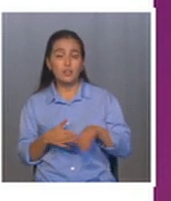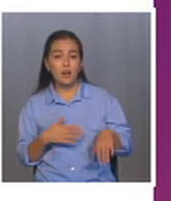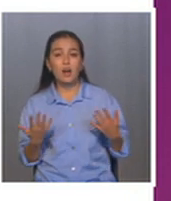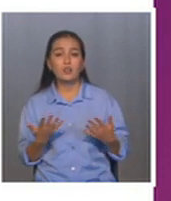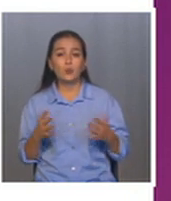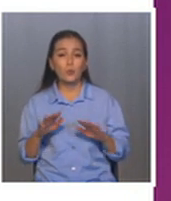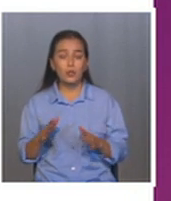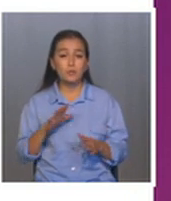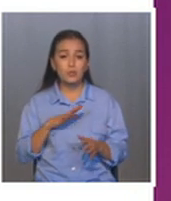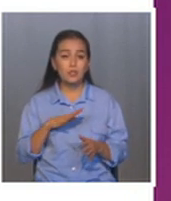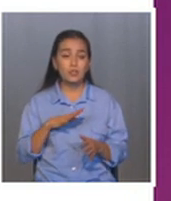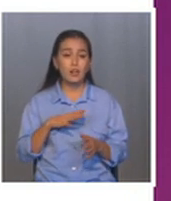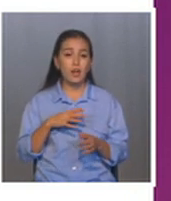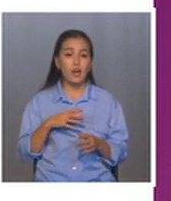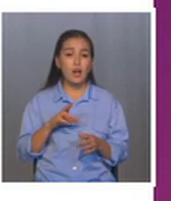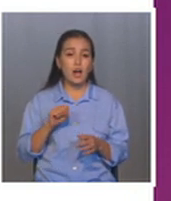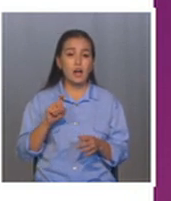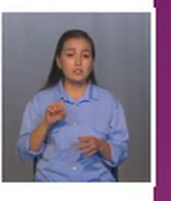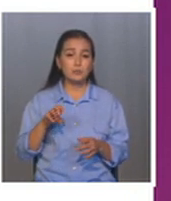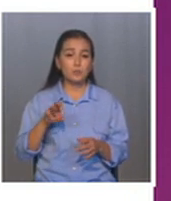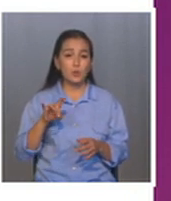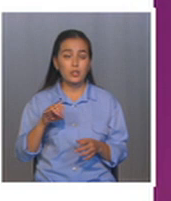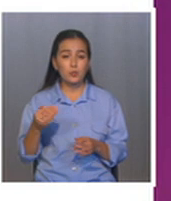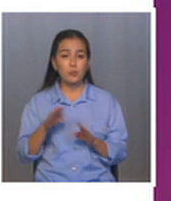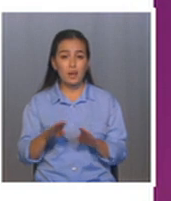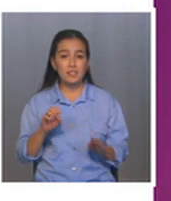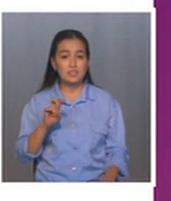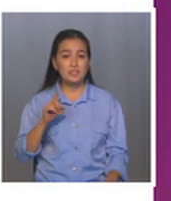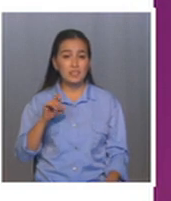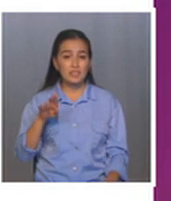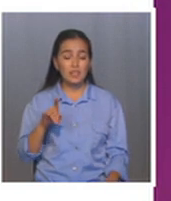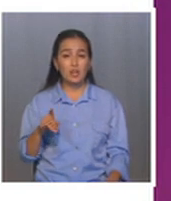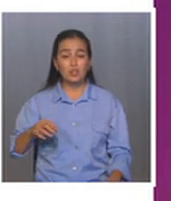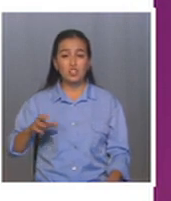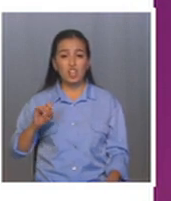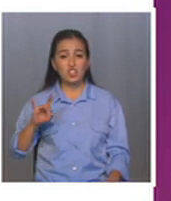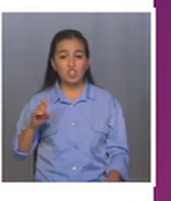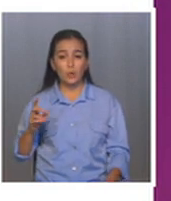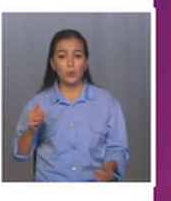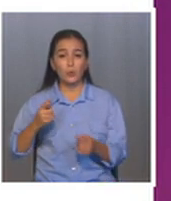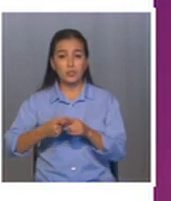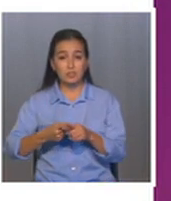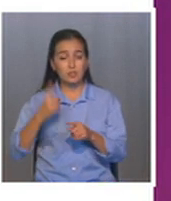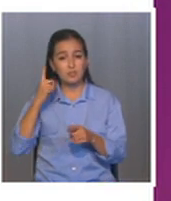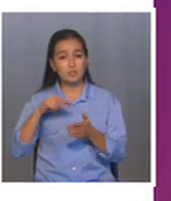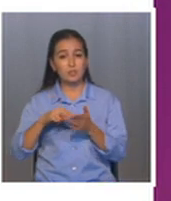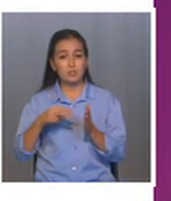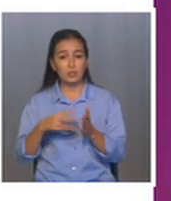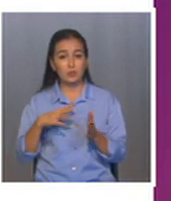сұрағына жауап, Қасым Төренің балалары Есенгелді мен Саржанға қосылуды мақсат тұтып келе жатқан сетенің